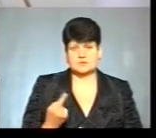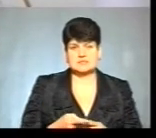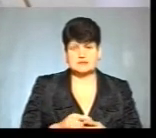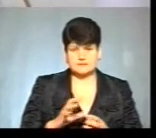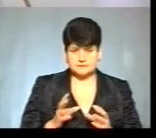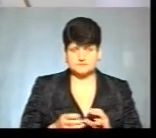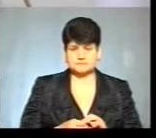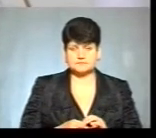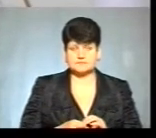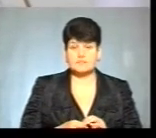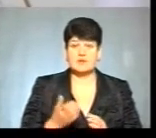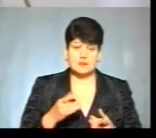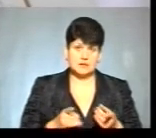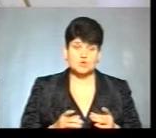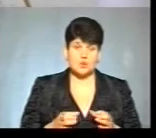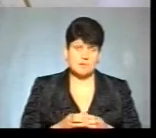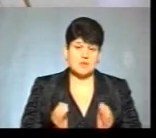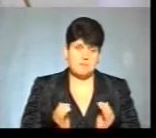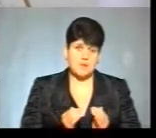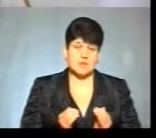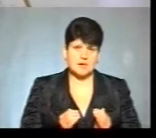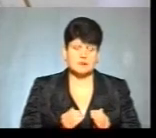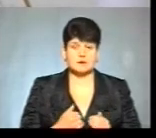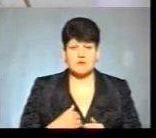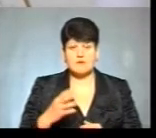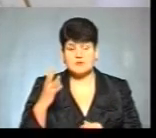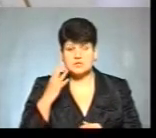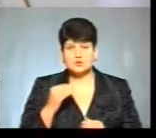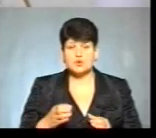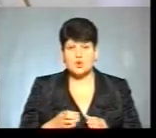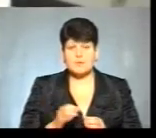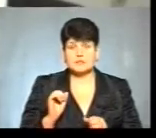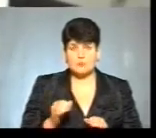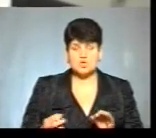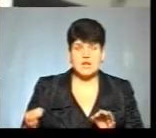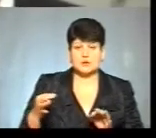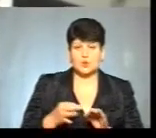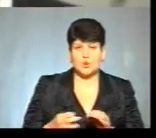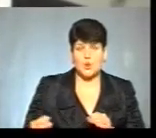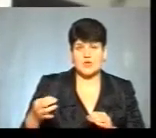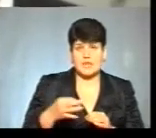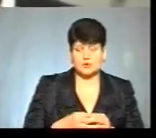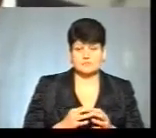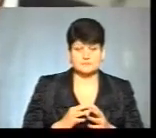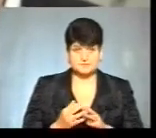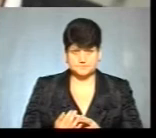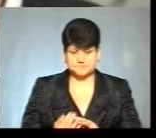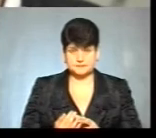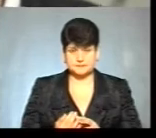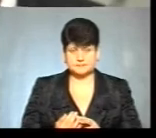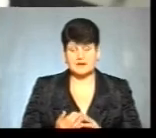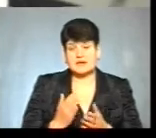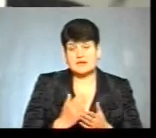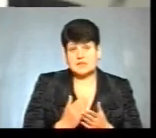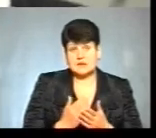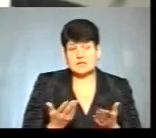цілому. Але дійсно громада маленька. І я рахую, що до громади можна доєднувати сьогодні населені пункти. Тільки є